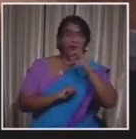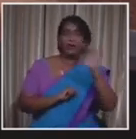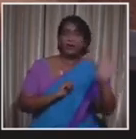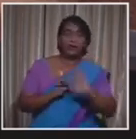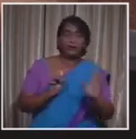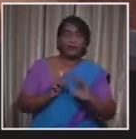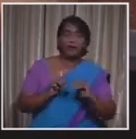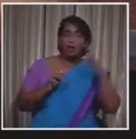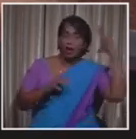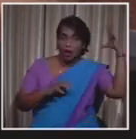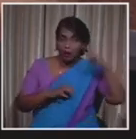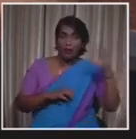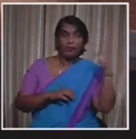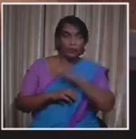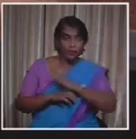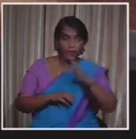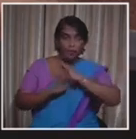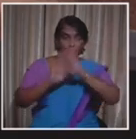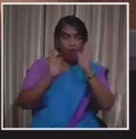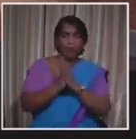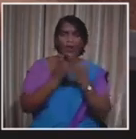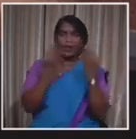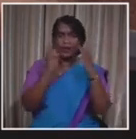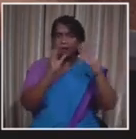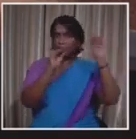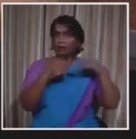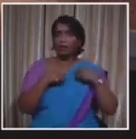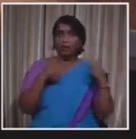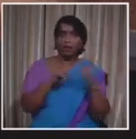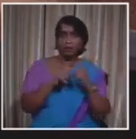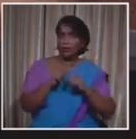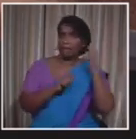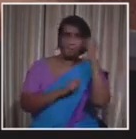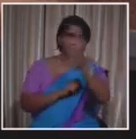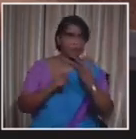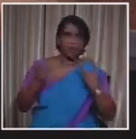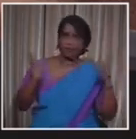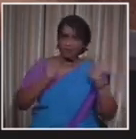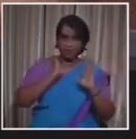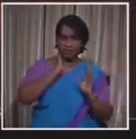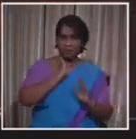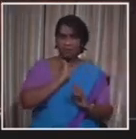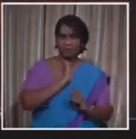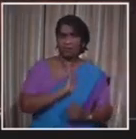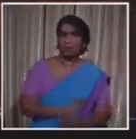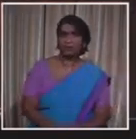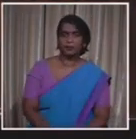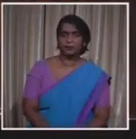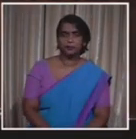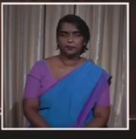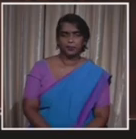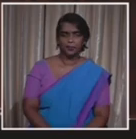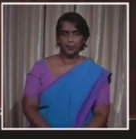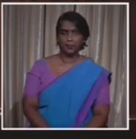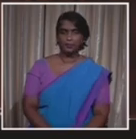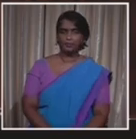රටේ සූර්යාලෝකය හුලන් ටික නිකන් ලැබෙන එකට අපිට ඩොලරින් ගෙවන්න බෑ. ඒකයි අපි කියන්නේ.